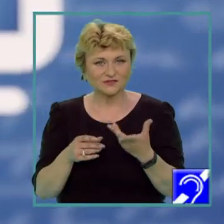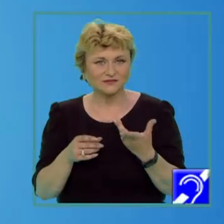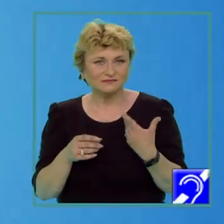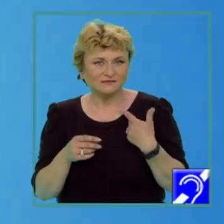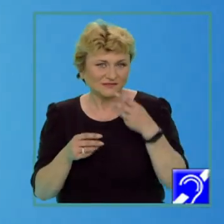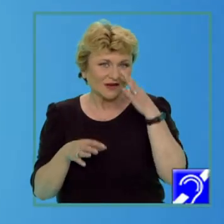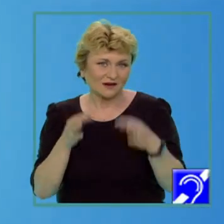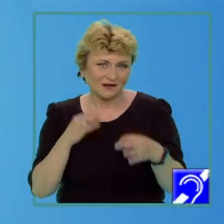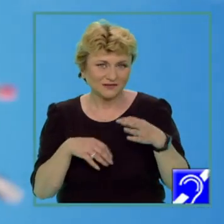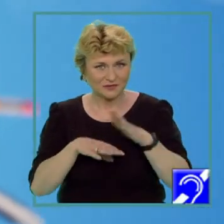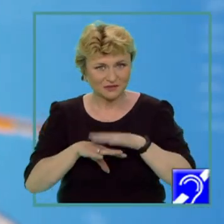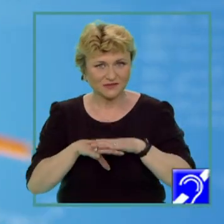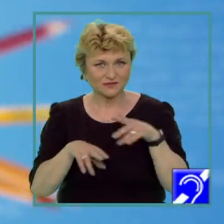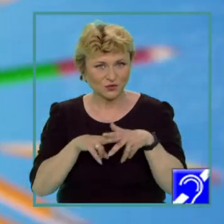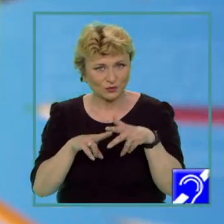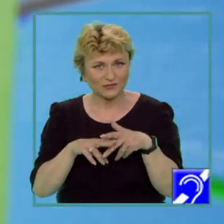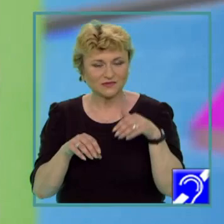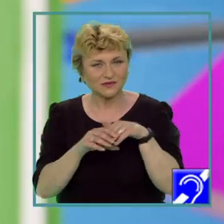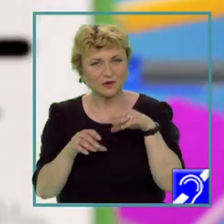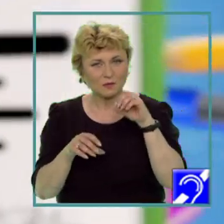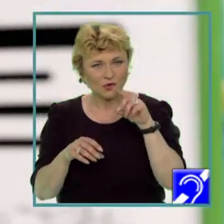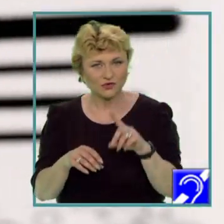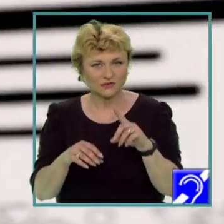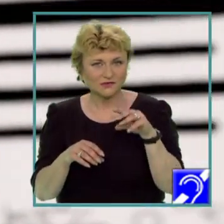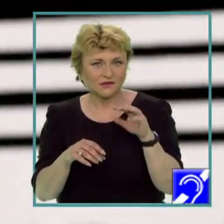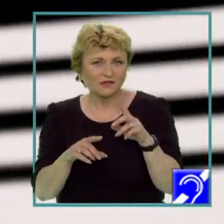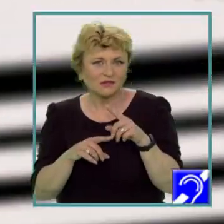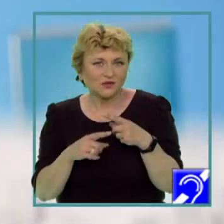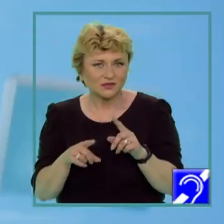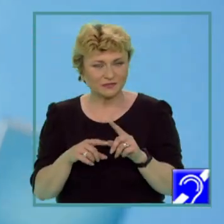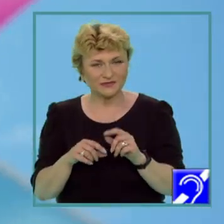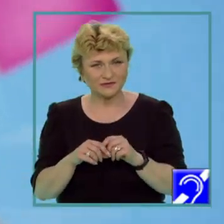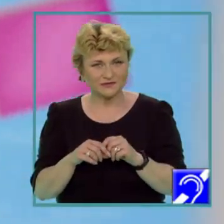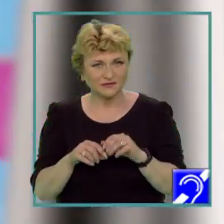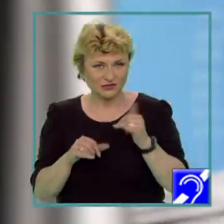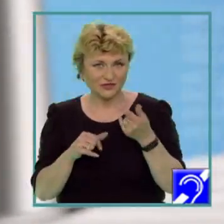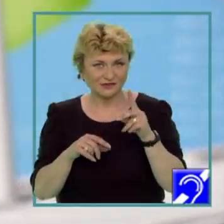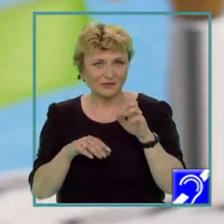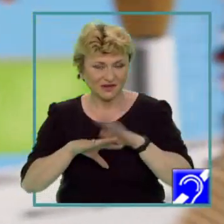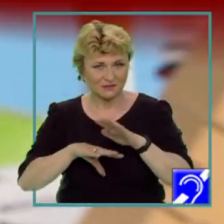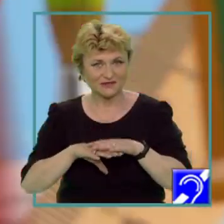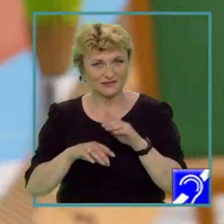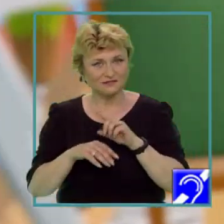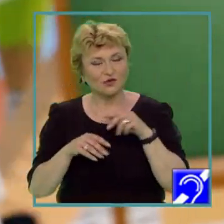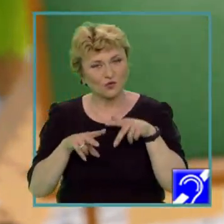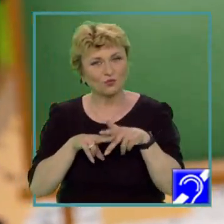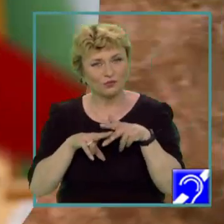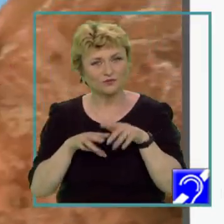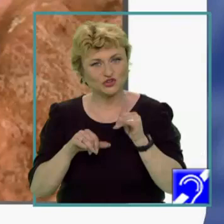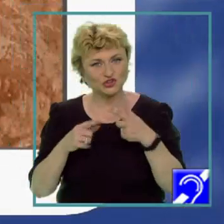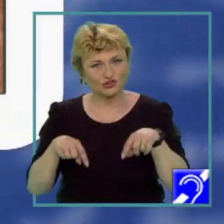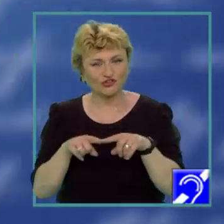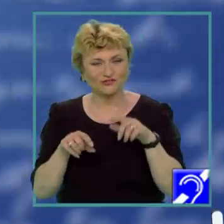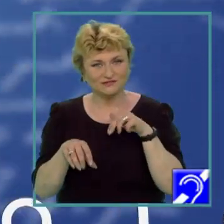matematice ocupând duce în mod deosebit de integrale duble de matematică ne ocupăm și noi minutele următoare spor la